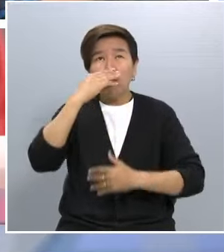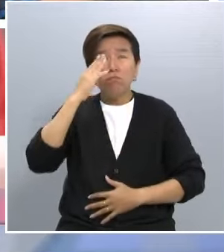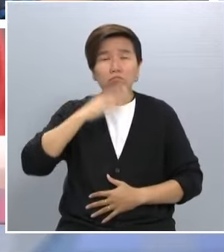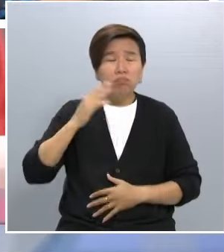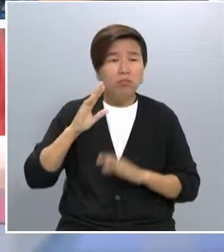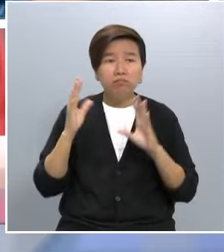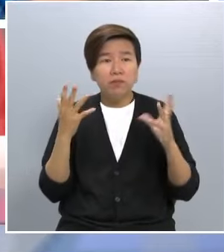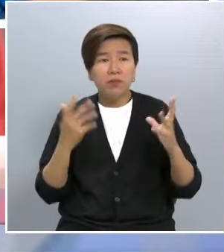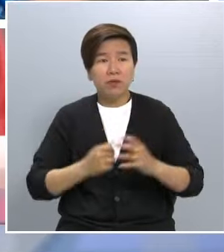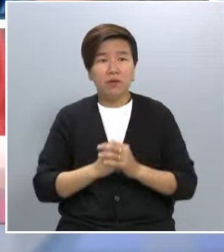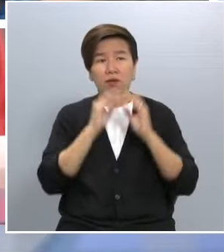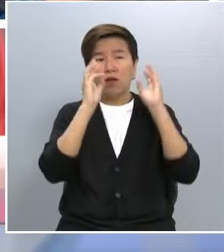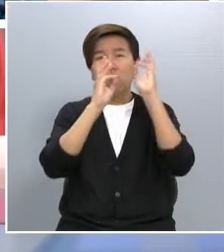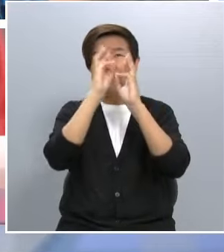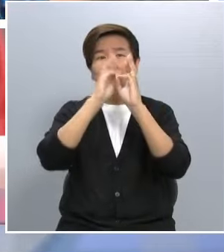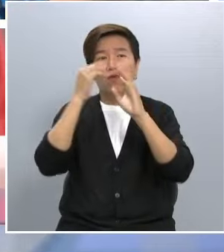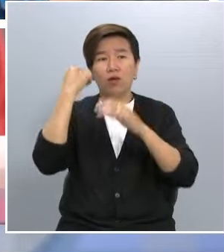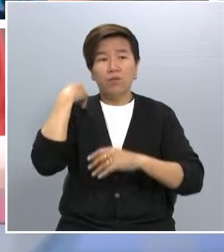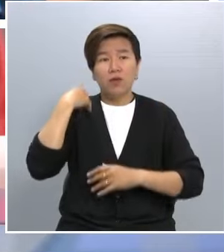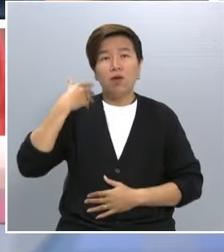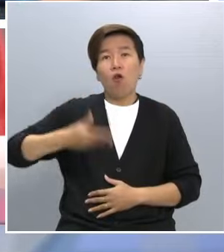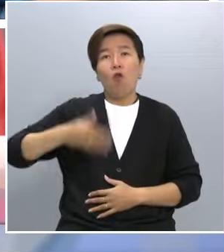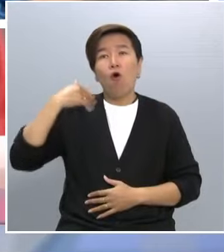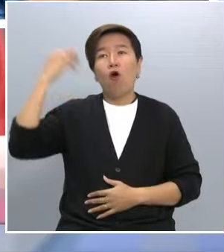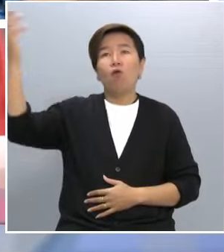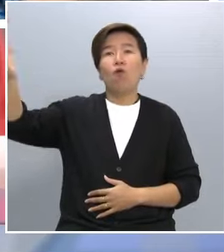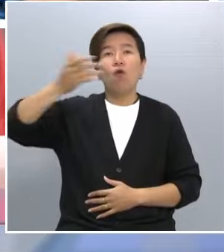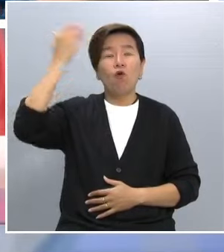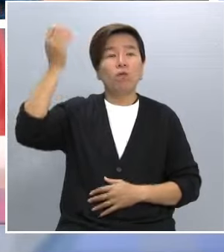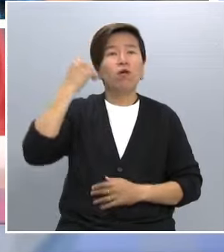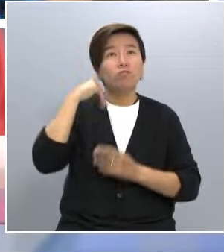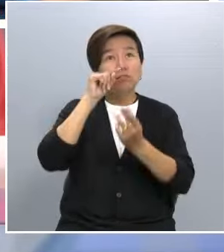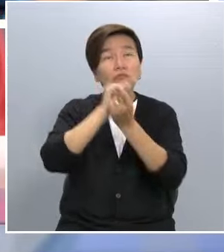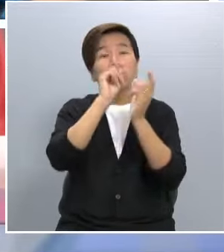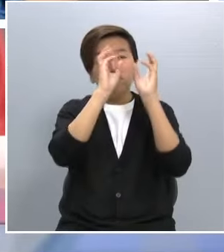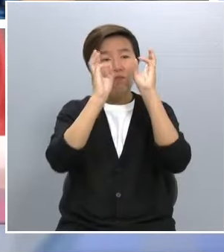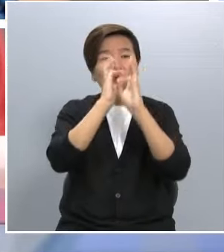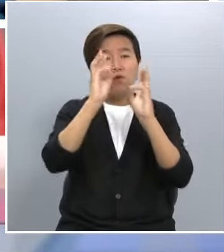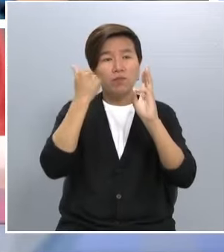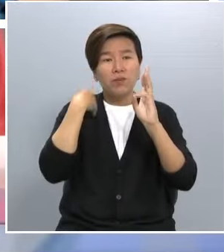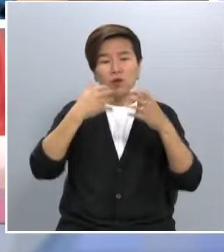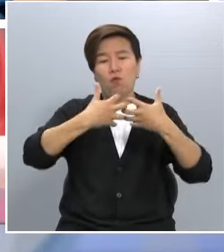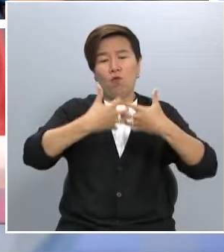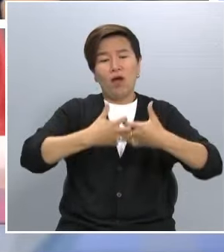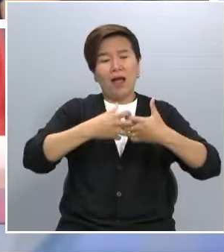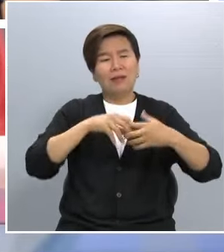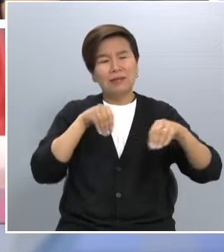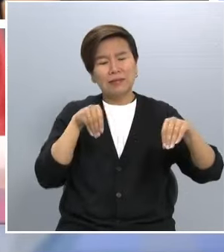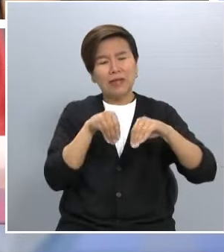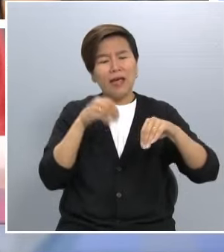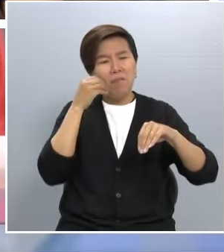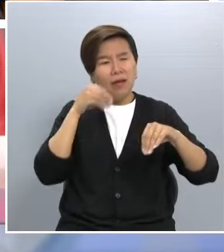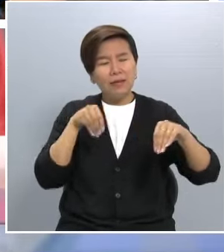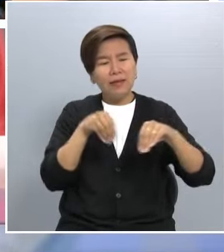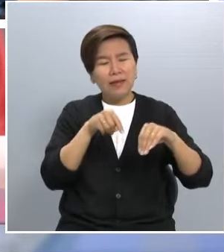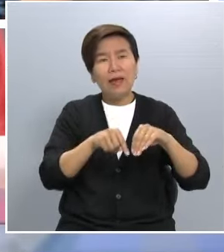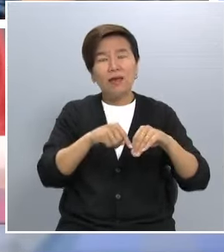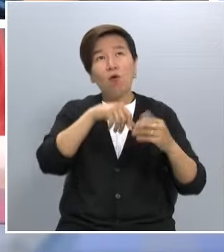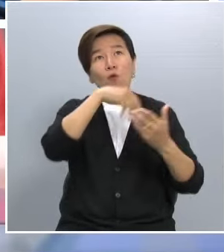ฝุ่นละอองมันก็ปกติอ่ะพอหน้าร้อนอย่างนี้ลมมันแรงมันก็จะมีอ่ะอยู่โรงงานเราก็ต้องทำใจอ่ะนะมันก็ต้องมีควันมั่งมีฝุ่น